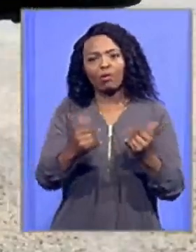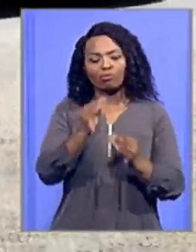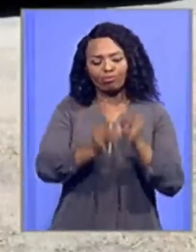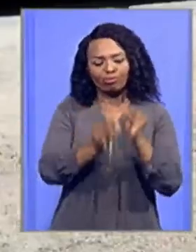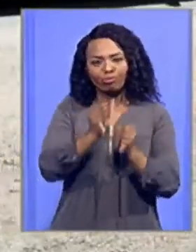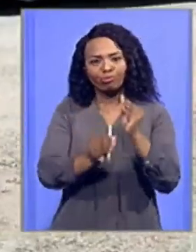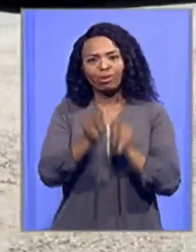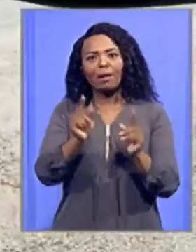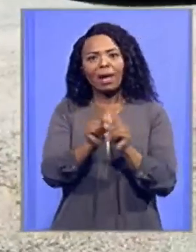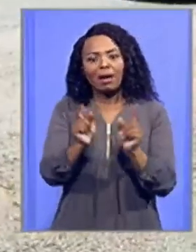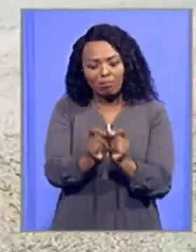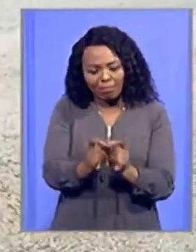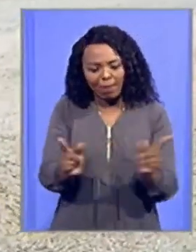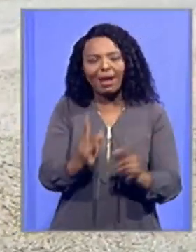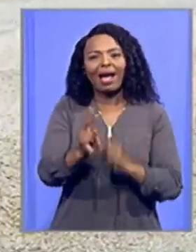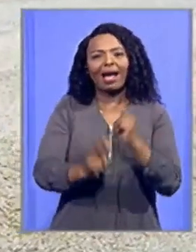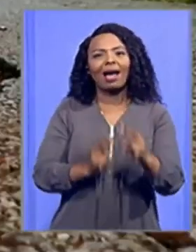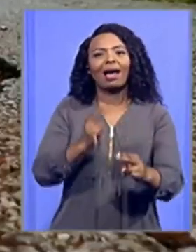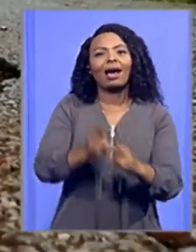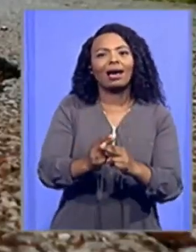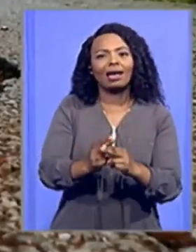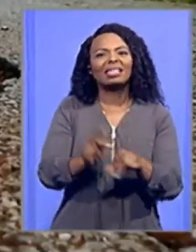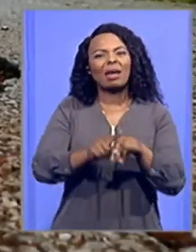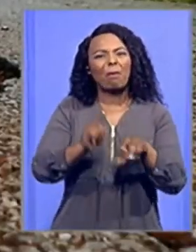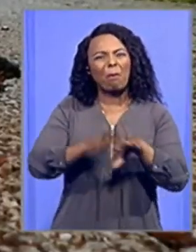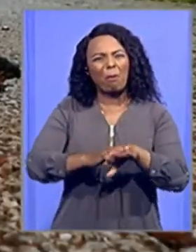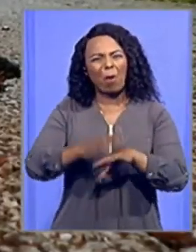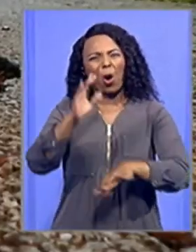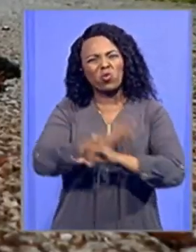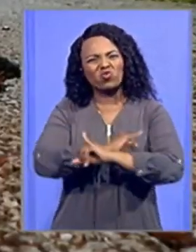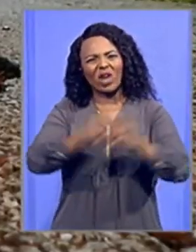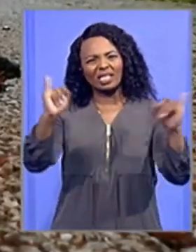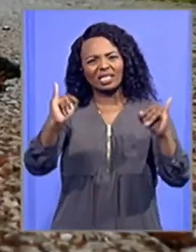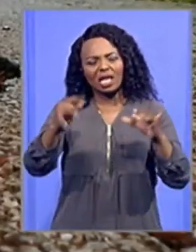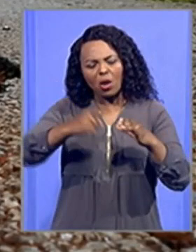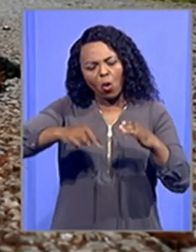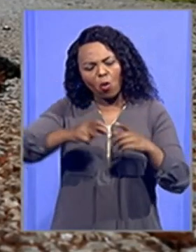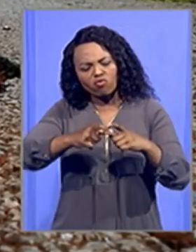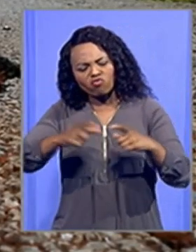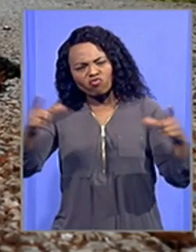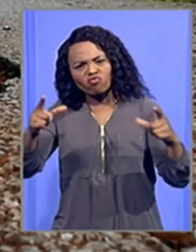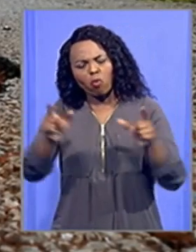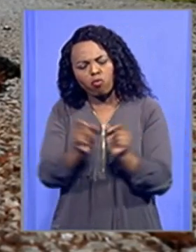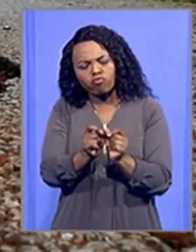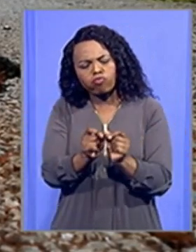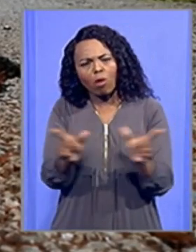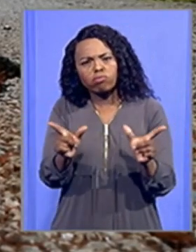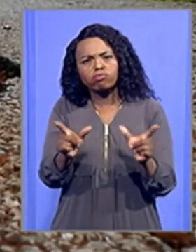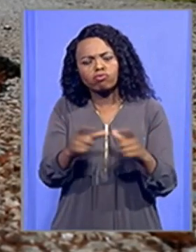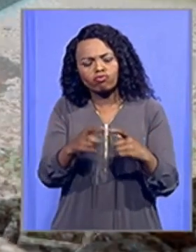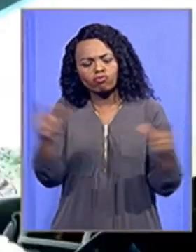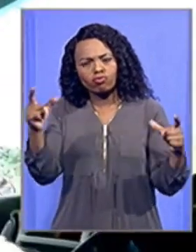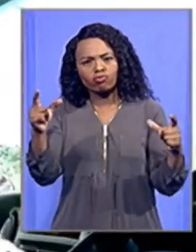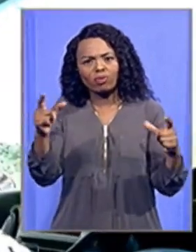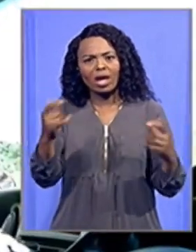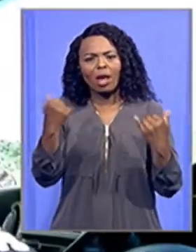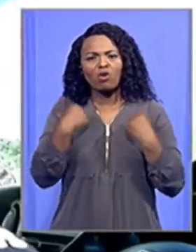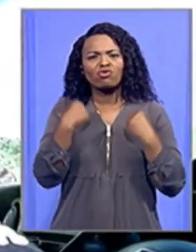tswadilwe e ile ya bulega gape le go oketsega. Jaanong bakgweetsi ba kgweetsa ka go tila mesima eno.